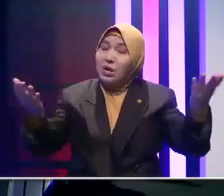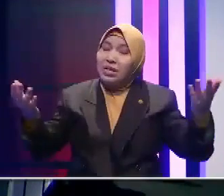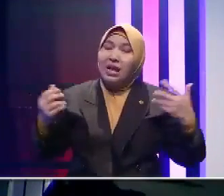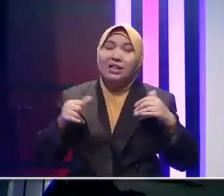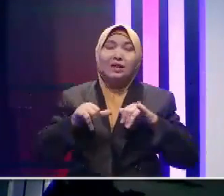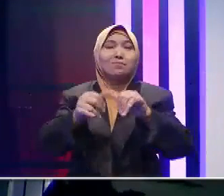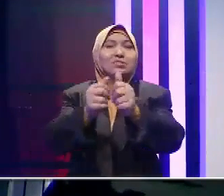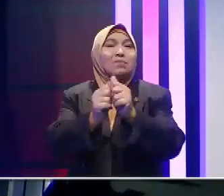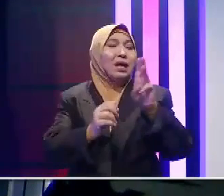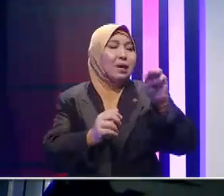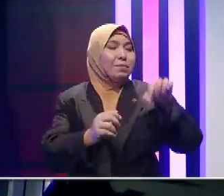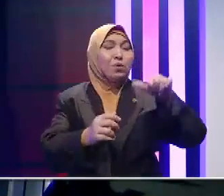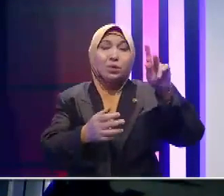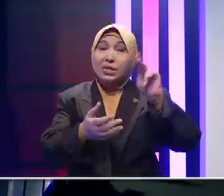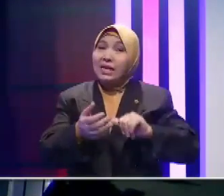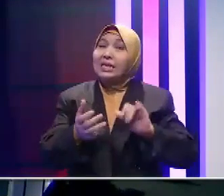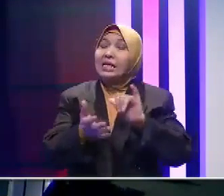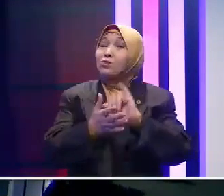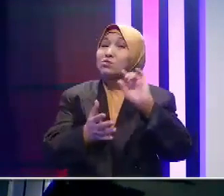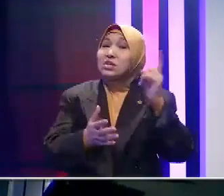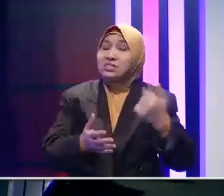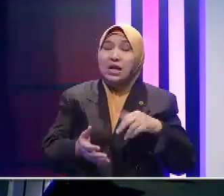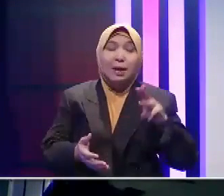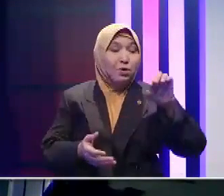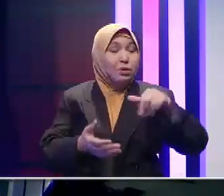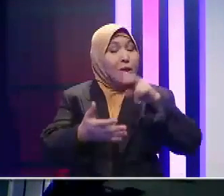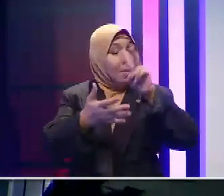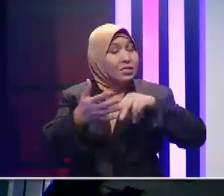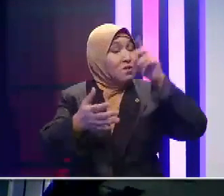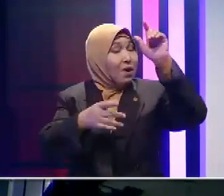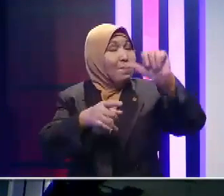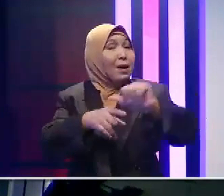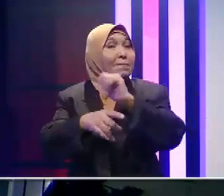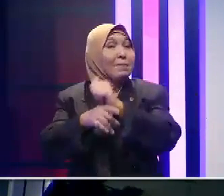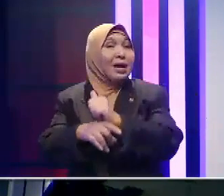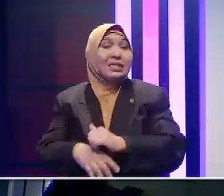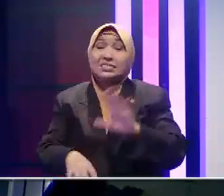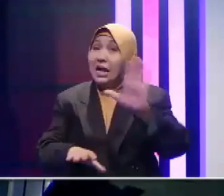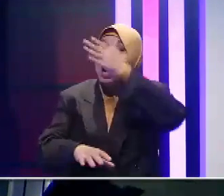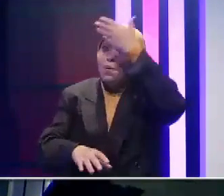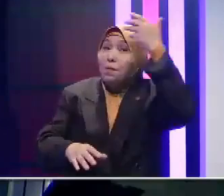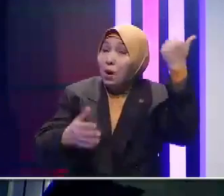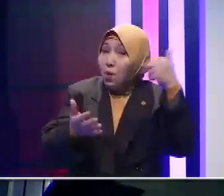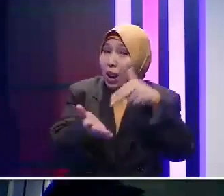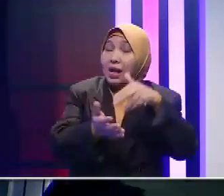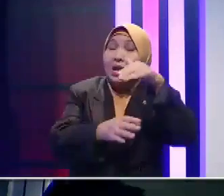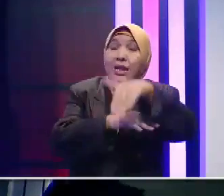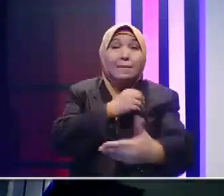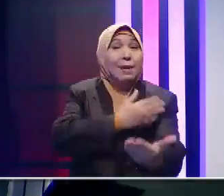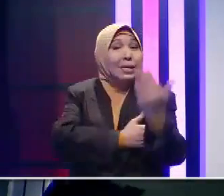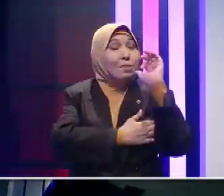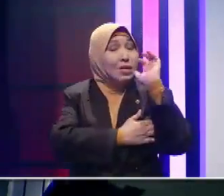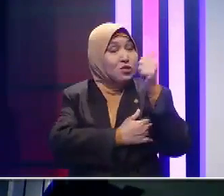dengan My Quran Time. Sekadar itu dahulu, My Quran Time, baca, faham dan amal. Jangan lupa malam ini ulangan dan juga pagi besok